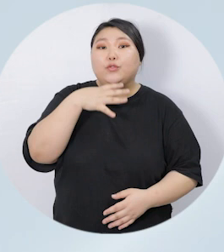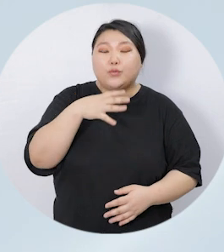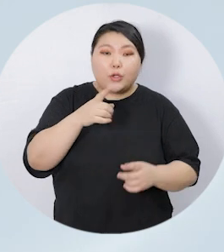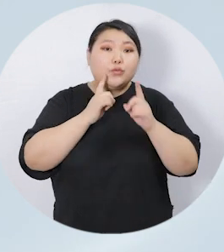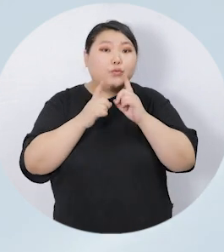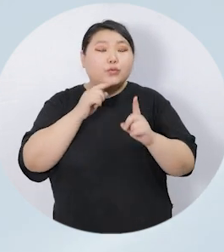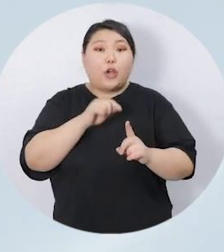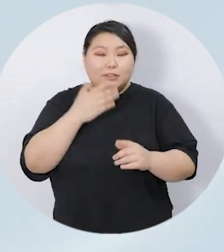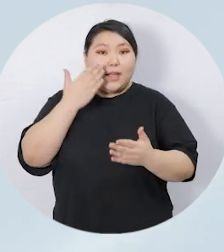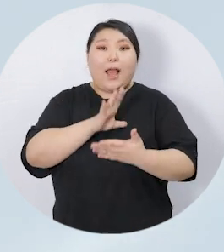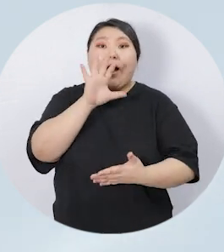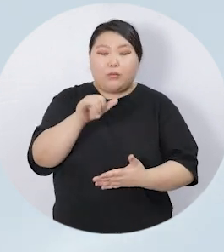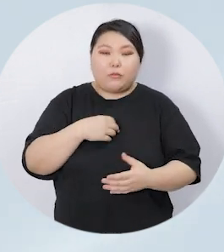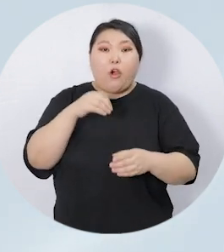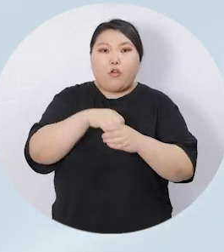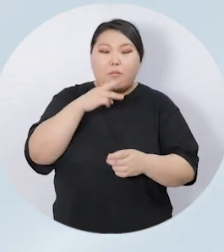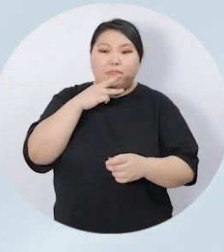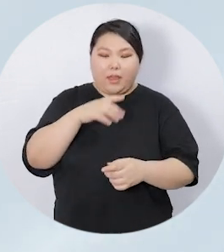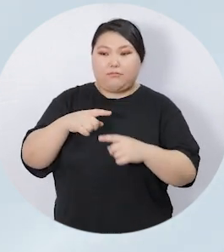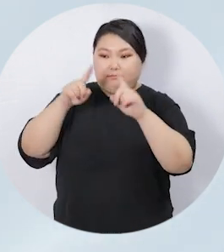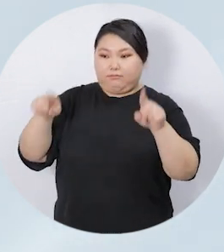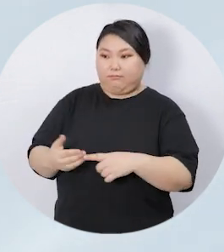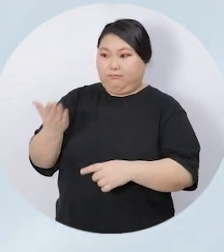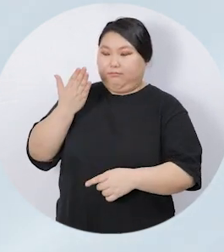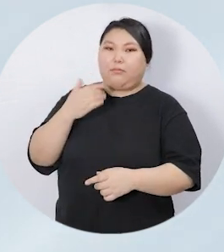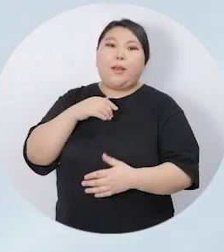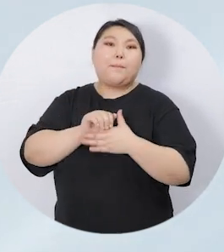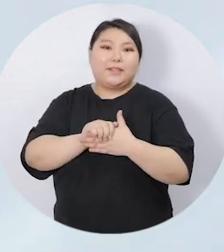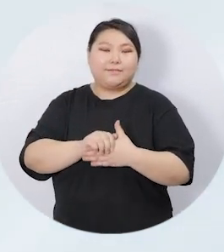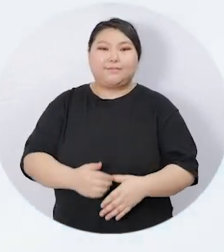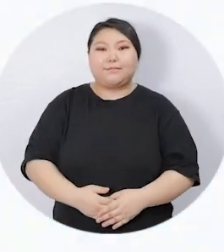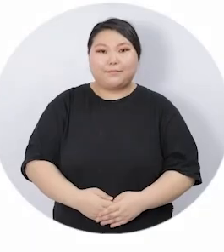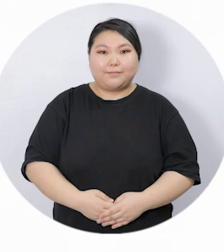Танд цахим зөвлөгөөнд оролцсон мэдээллийн сонх гарч ирснээр баталгаажна.